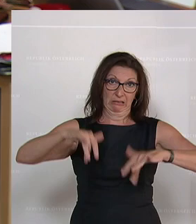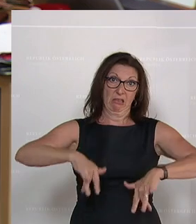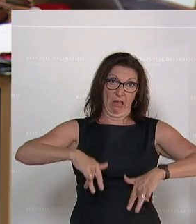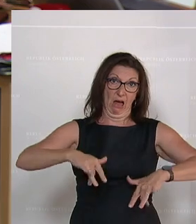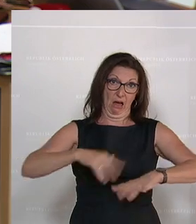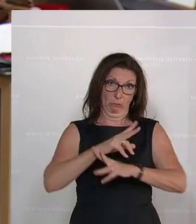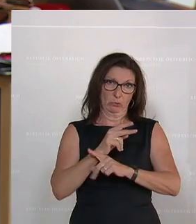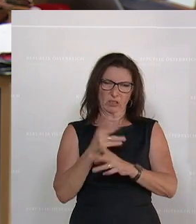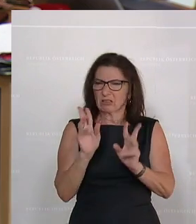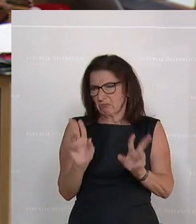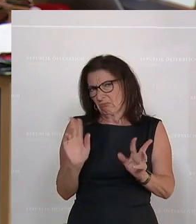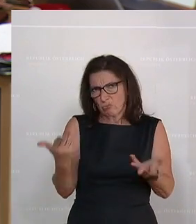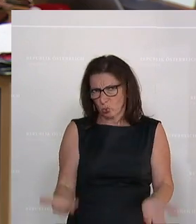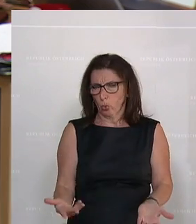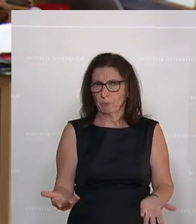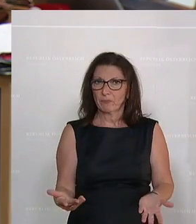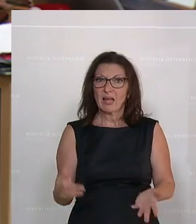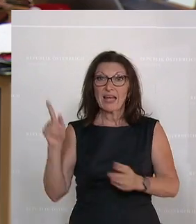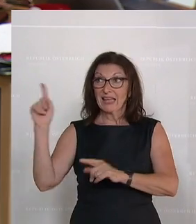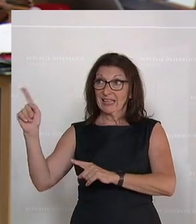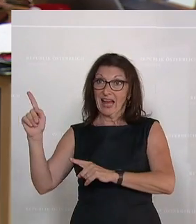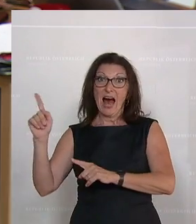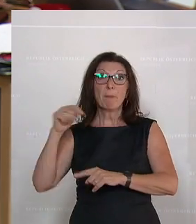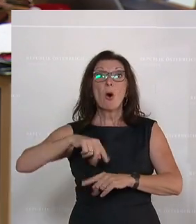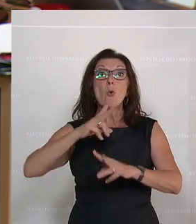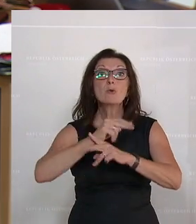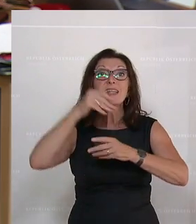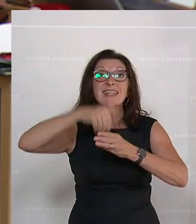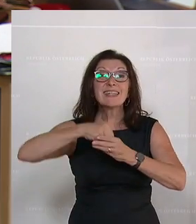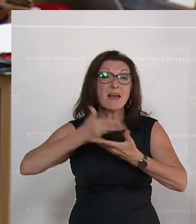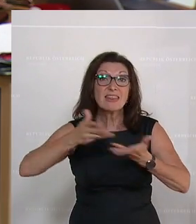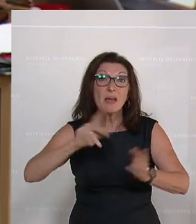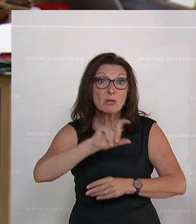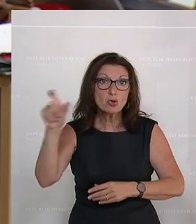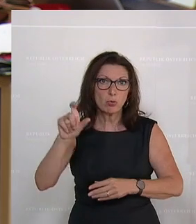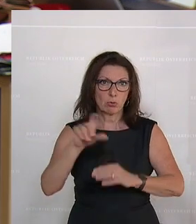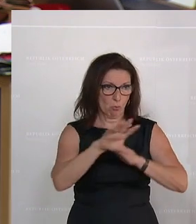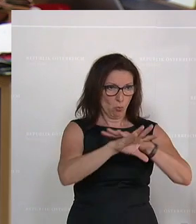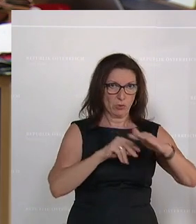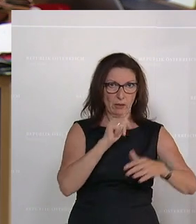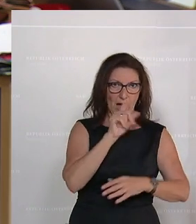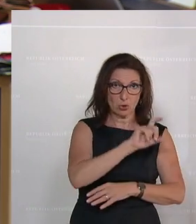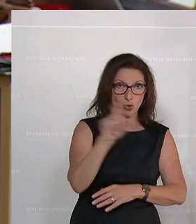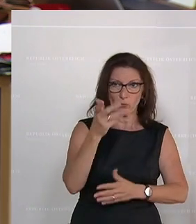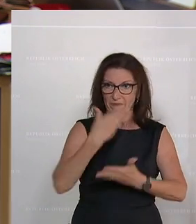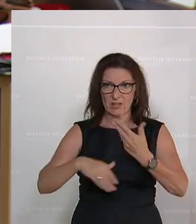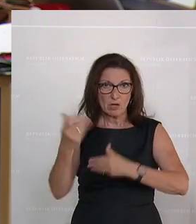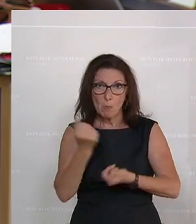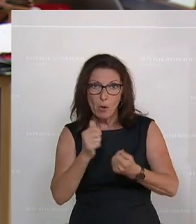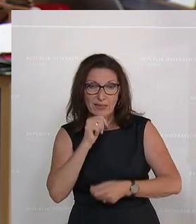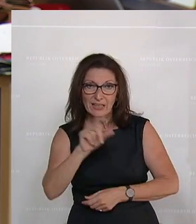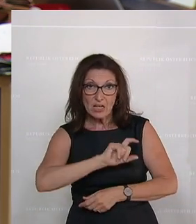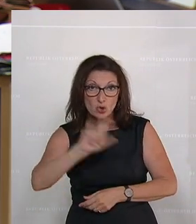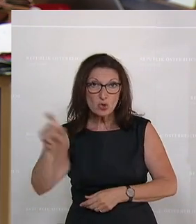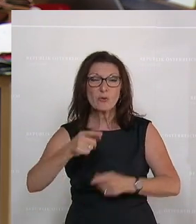ist in österreich niemand schuld die unternehmen nicht der ehemalige wirtschaftspolitik nicht das sind entscheidungen die